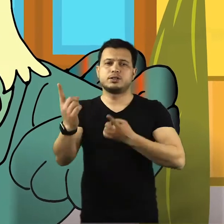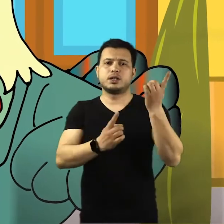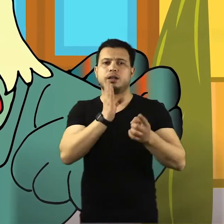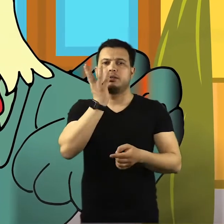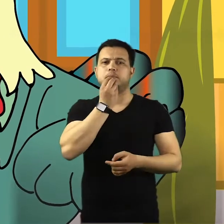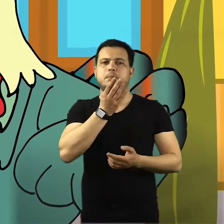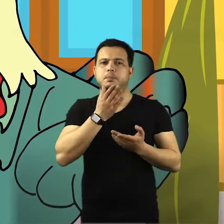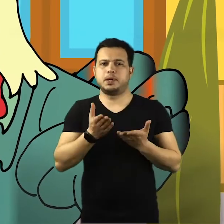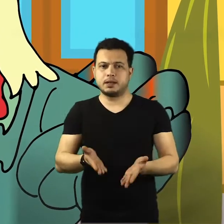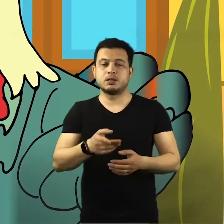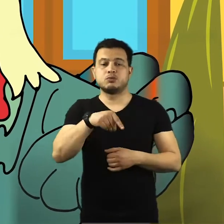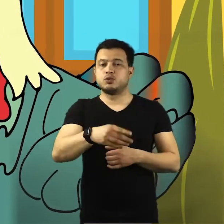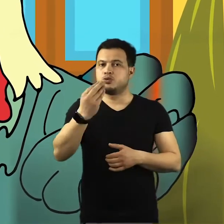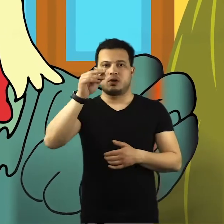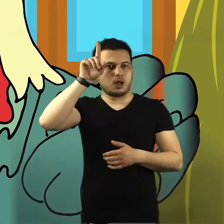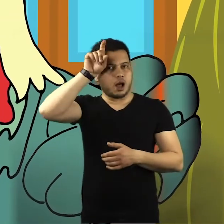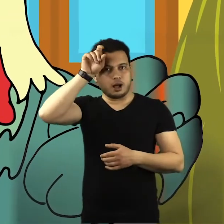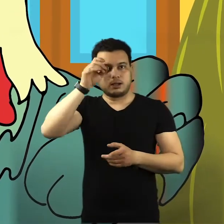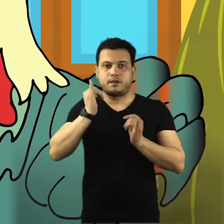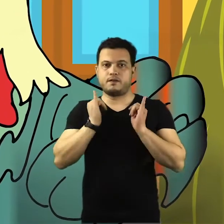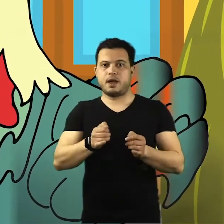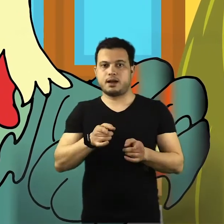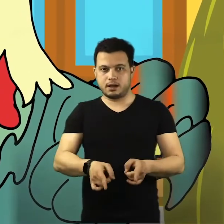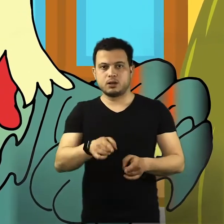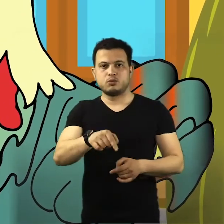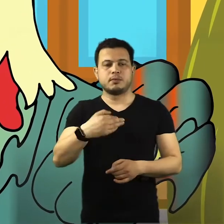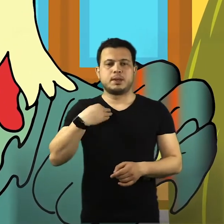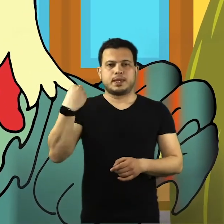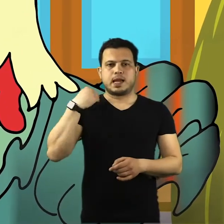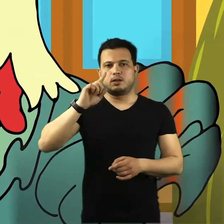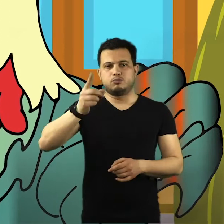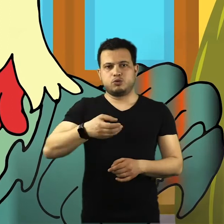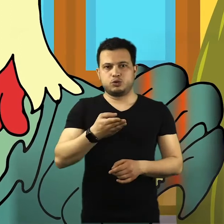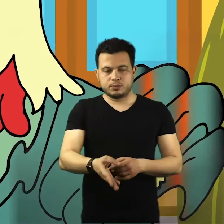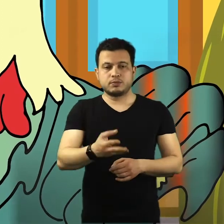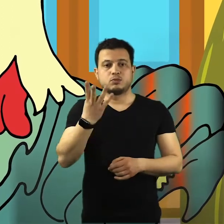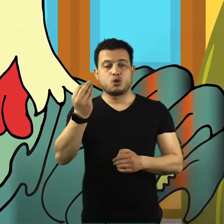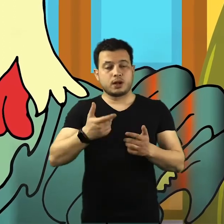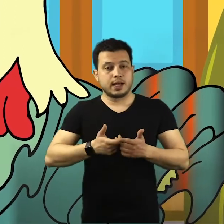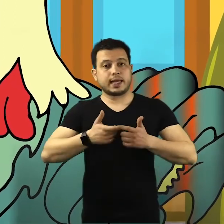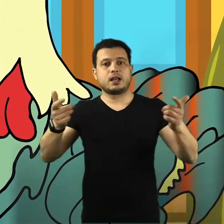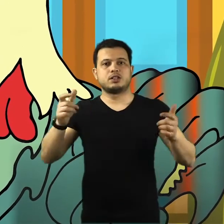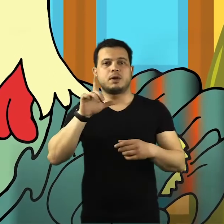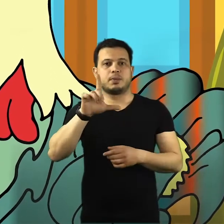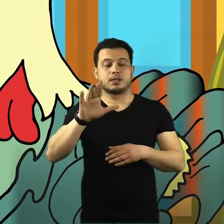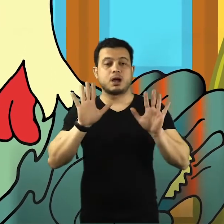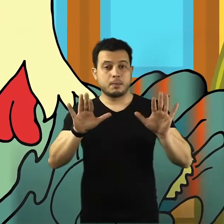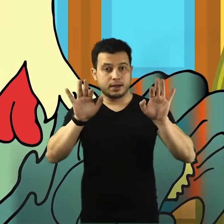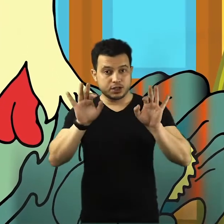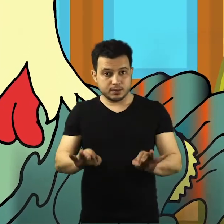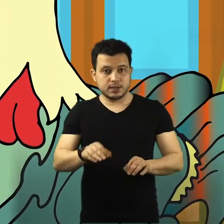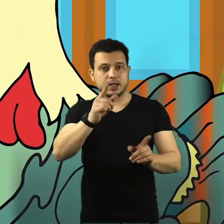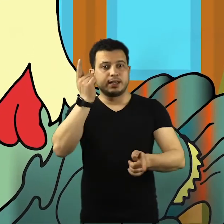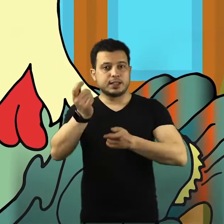ha Oldukça zekidir Bu benim yeni bir icadım Daha geliştirmem gerek Ama şimdilik